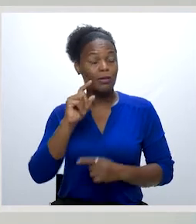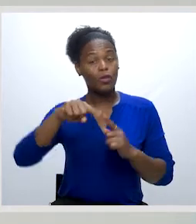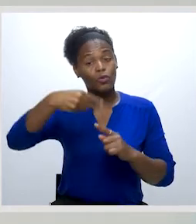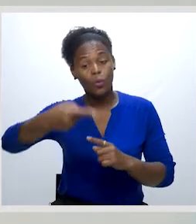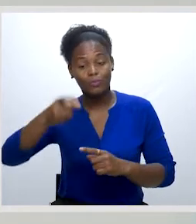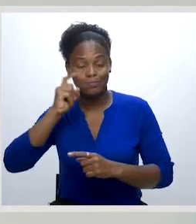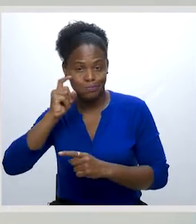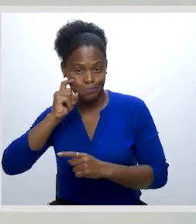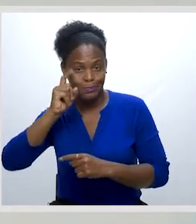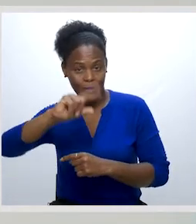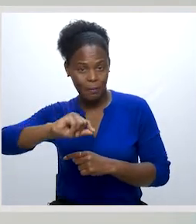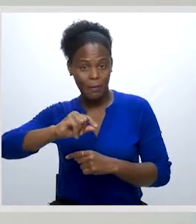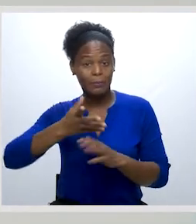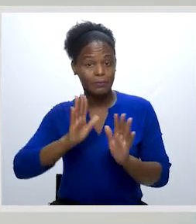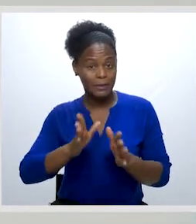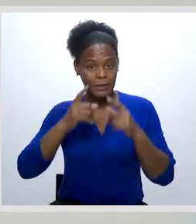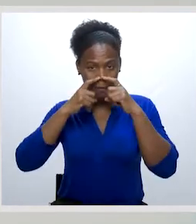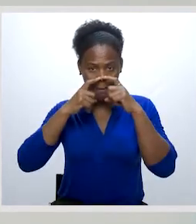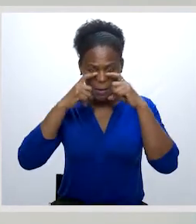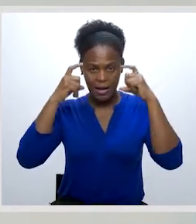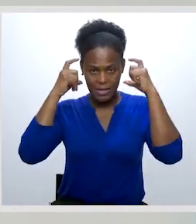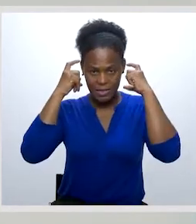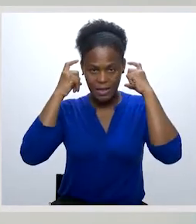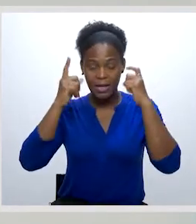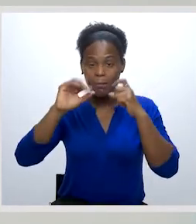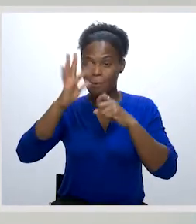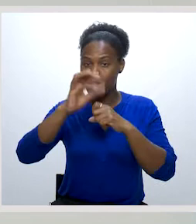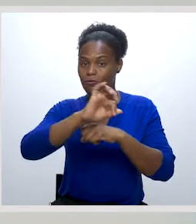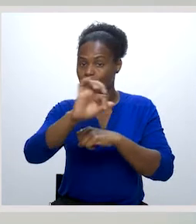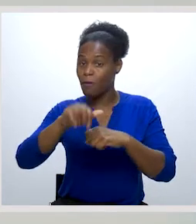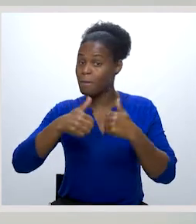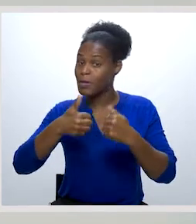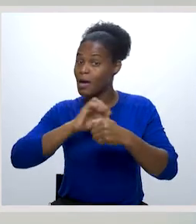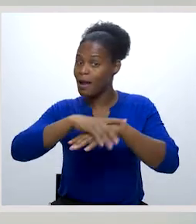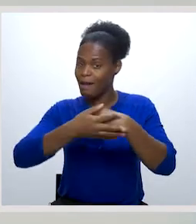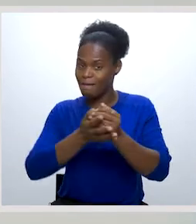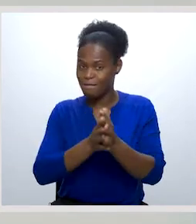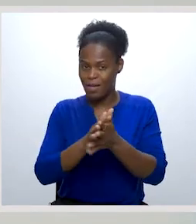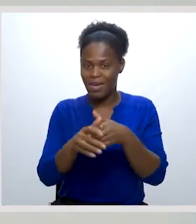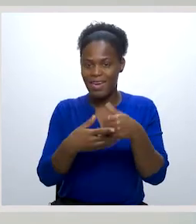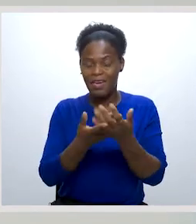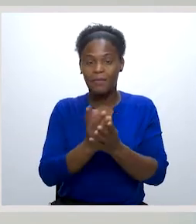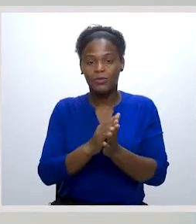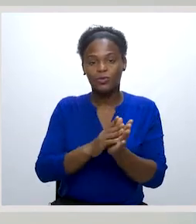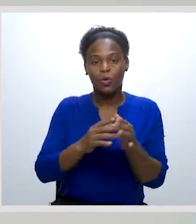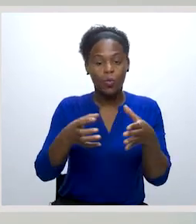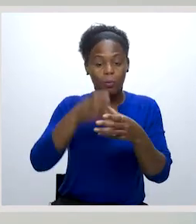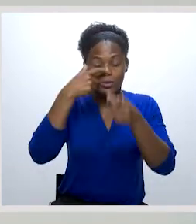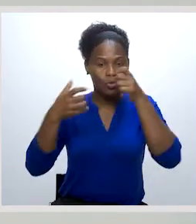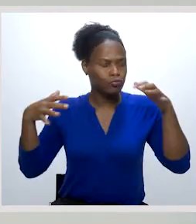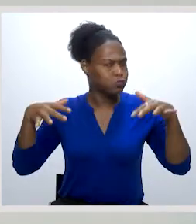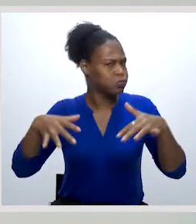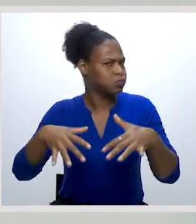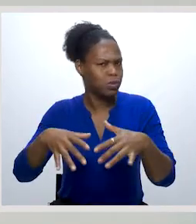autres, il faut porter le masque, laver bien les mains, éviter les